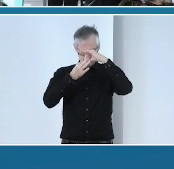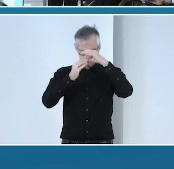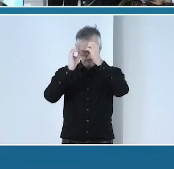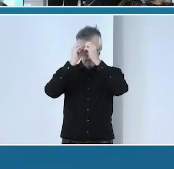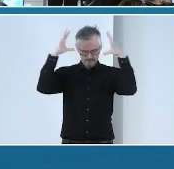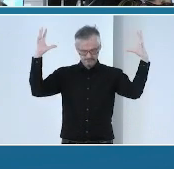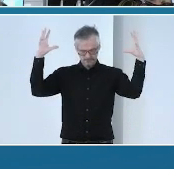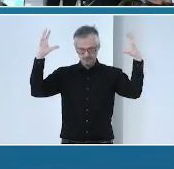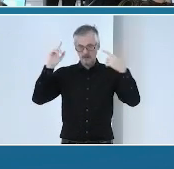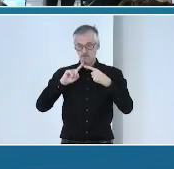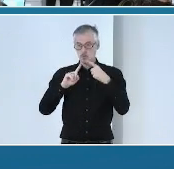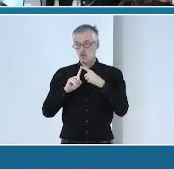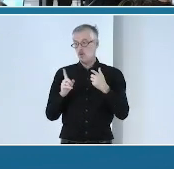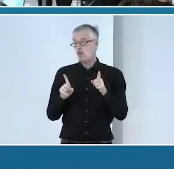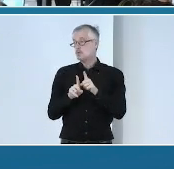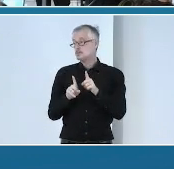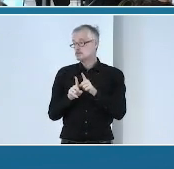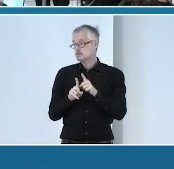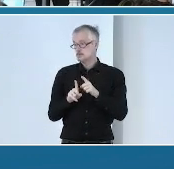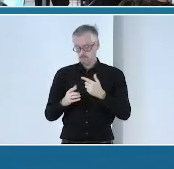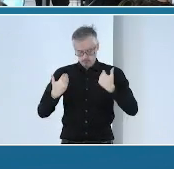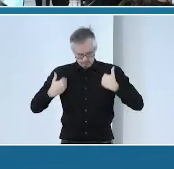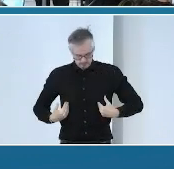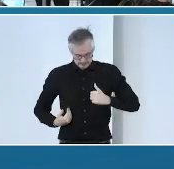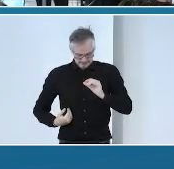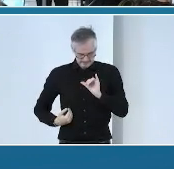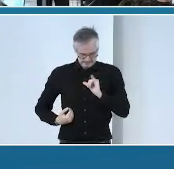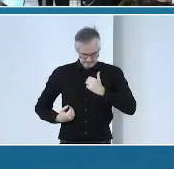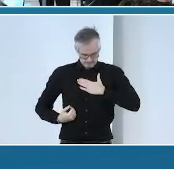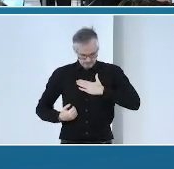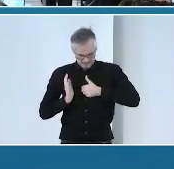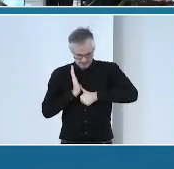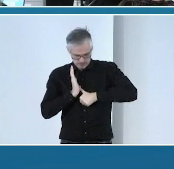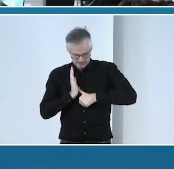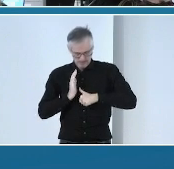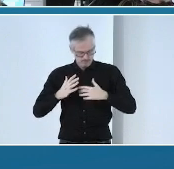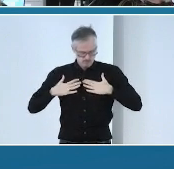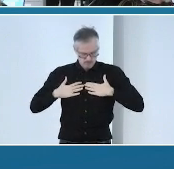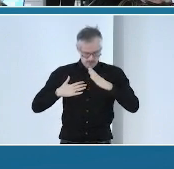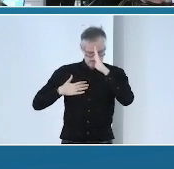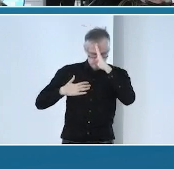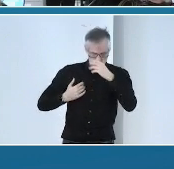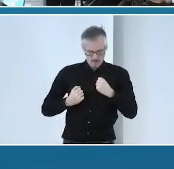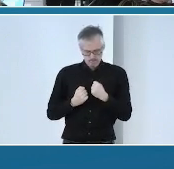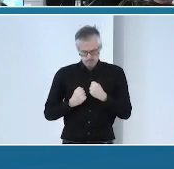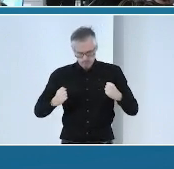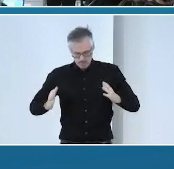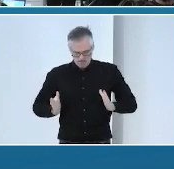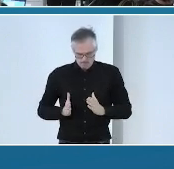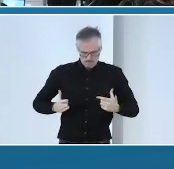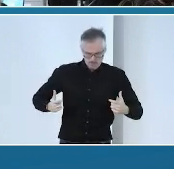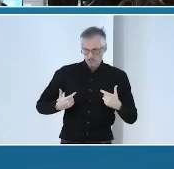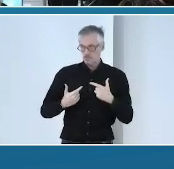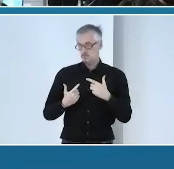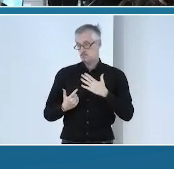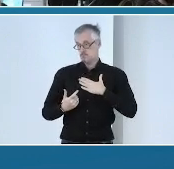l'influence vestibulaire sur le développement de notre identité. On va passer directement